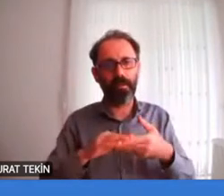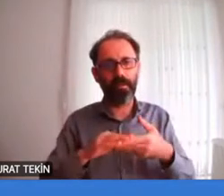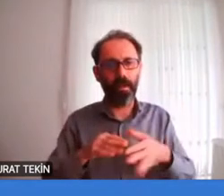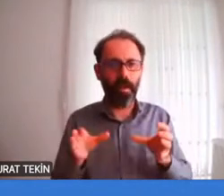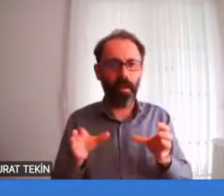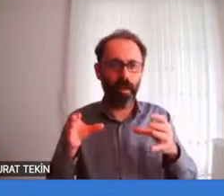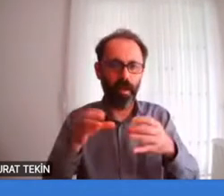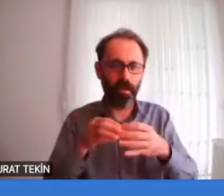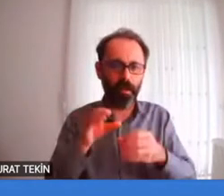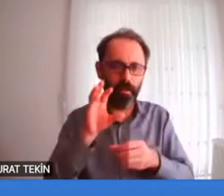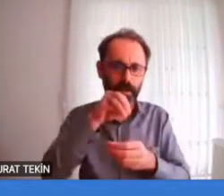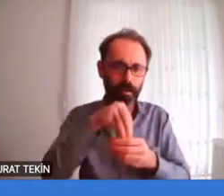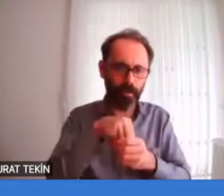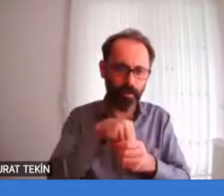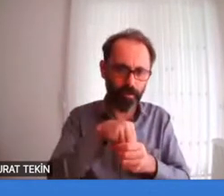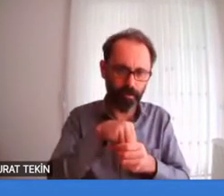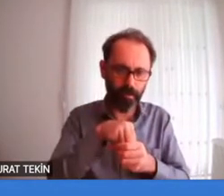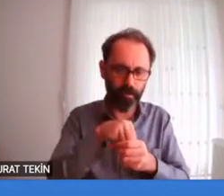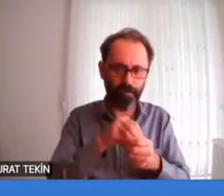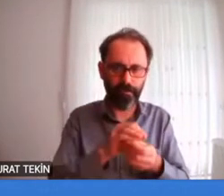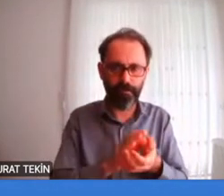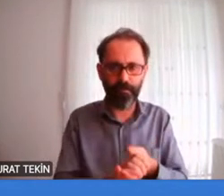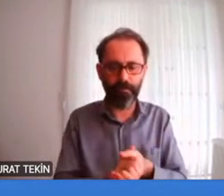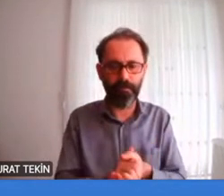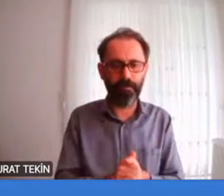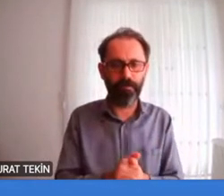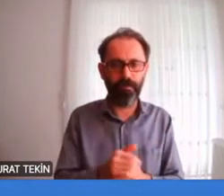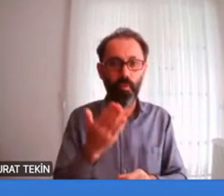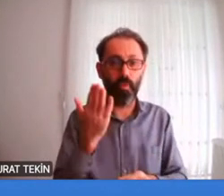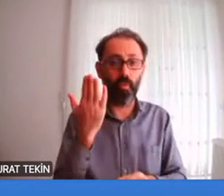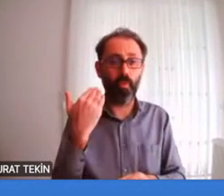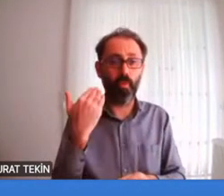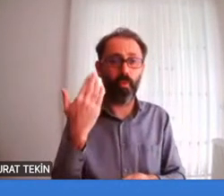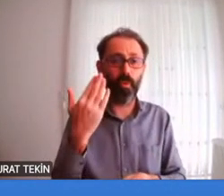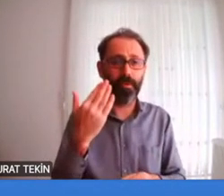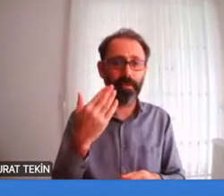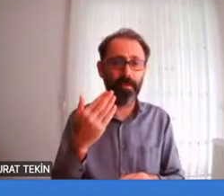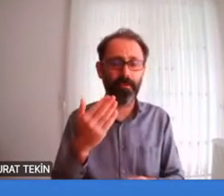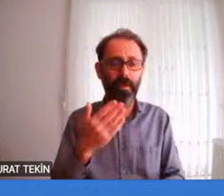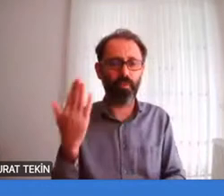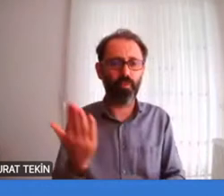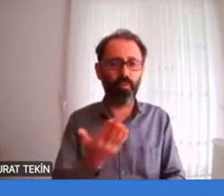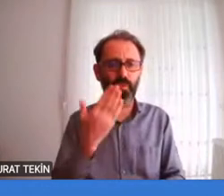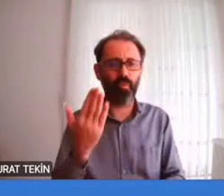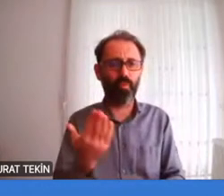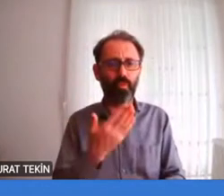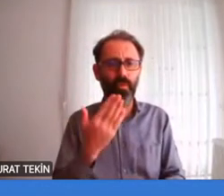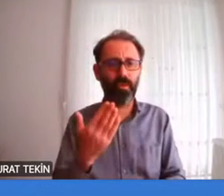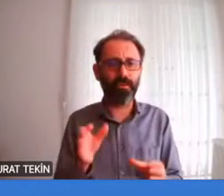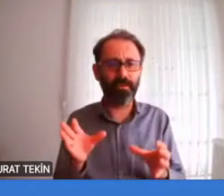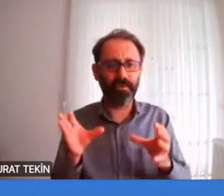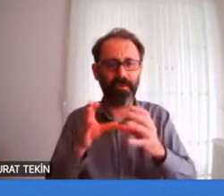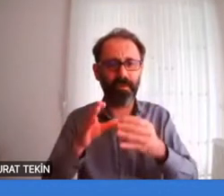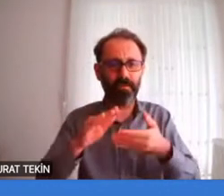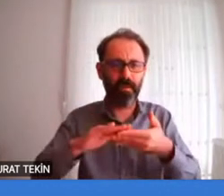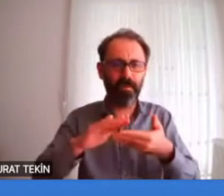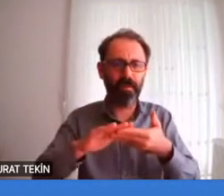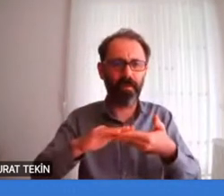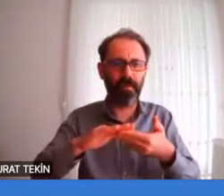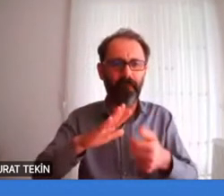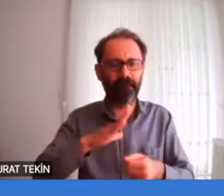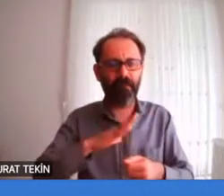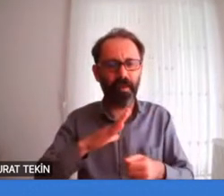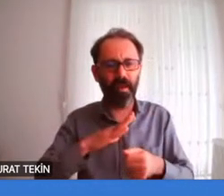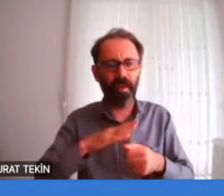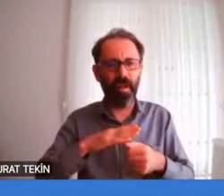bir kadrosu vardı bu takımın. Daha önce oturmuş bir üçlüsü hatta dörtlüsü vardı. Hani 6 kişiden oluşuyor. O 6'dan sadece